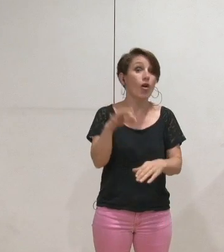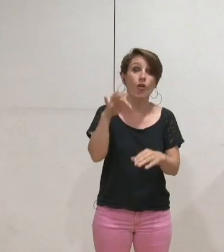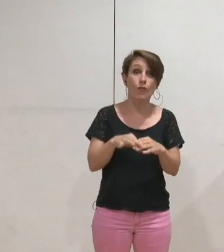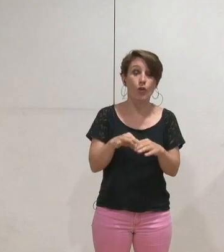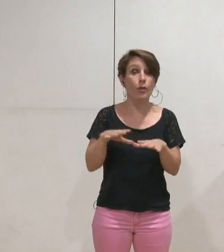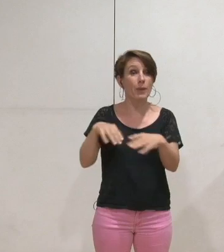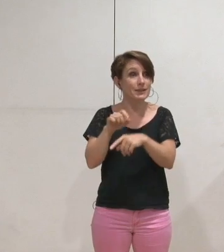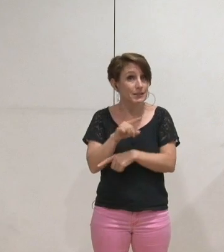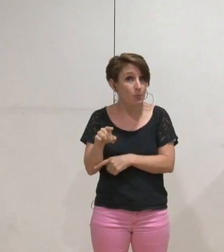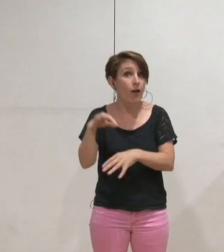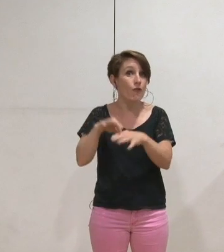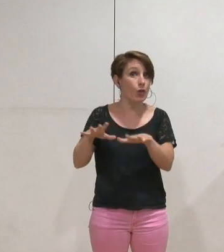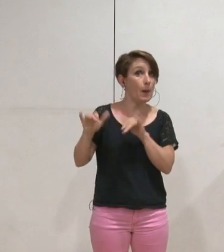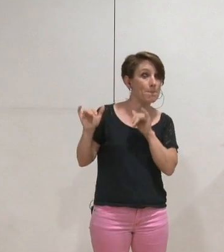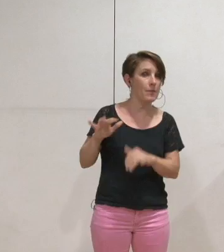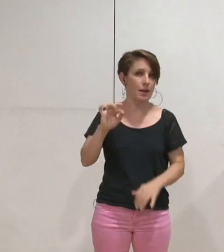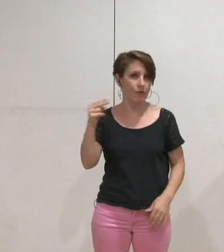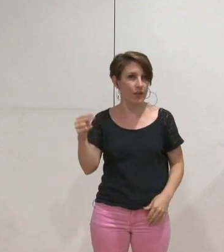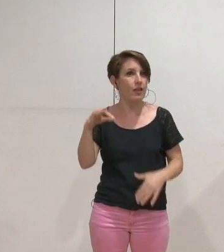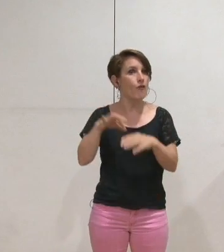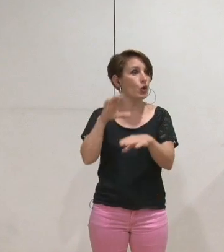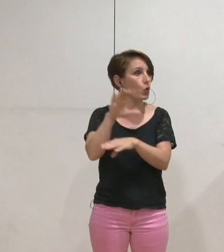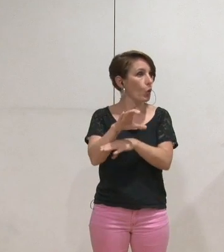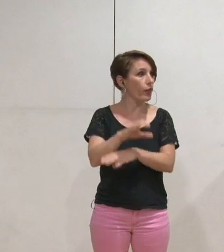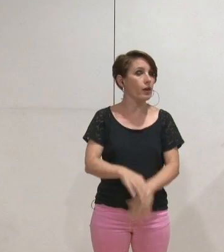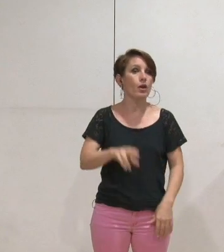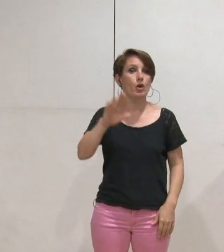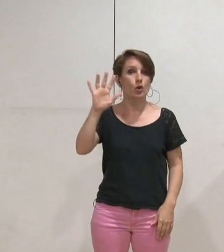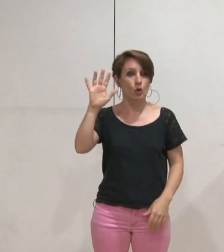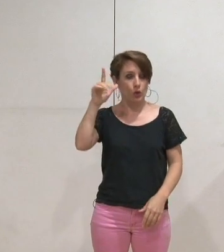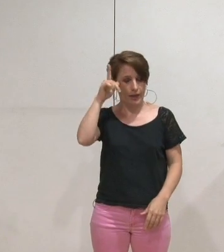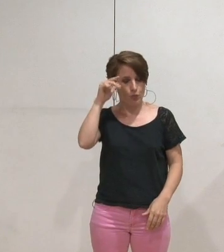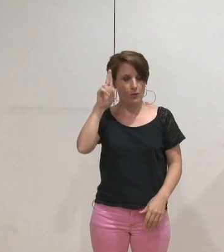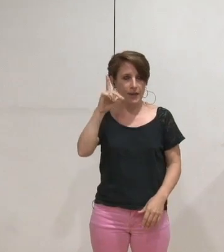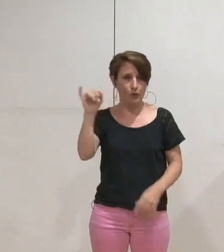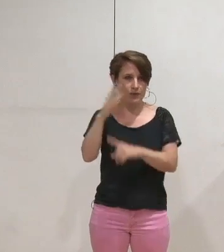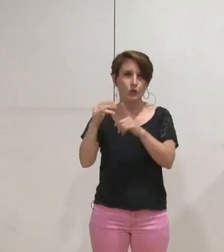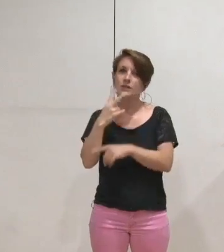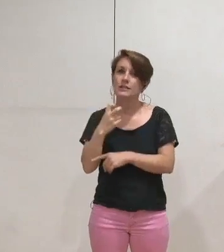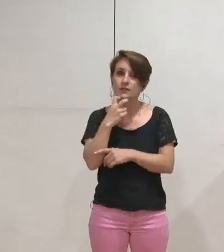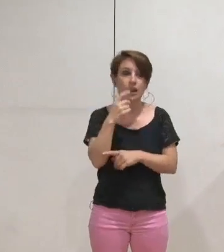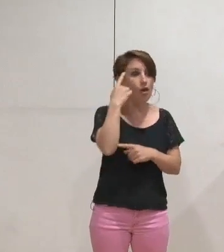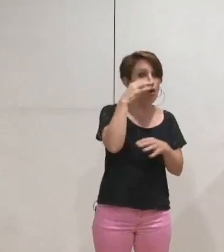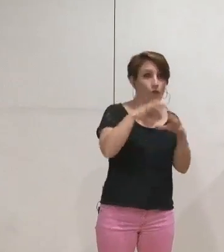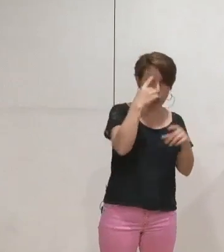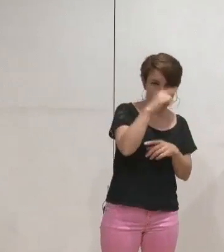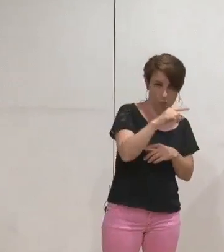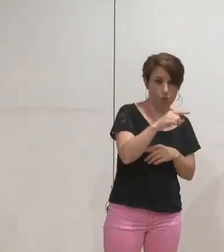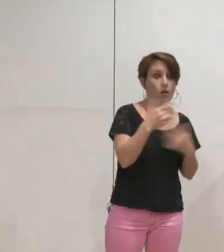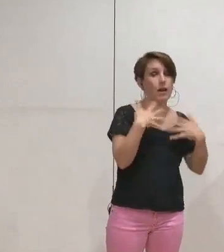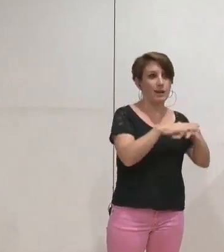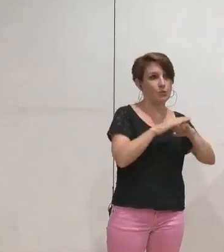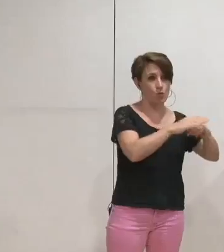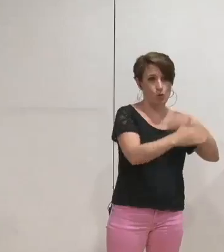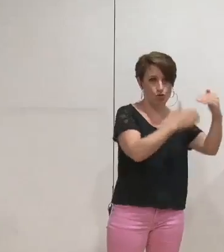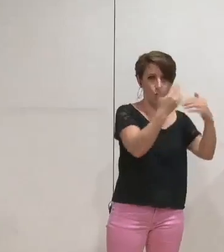vote qui s'abstient frond national qui vote contre républicain udi société civile qui vote pour rassemblement de gauche et de